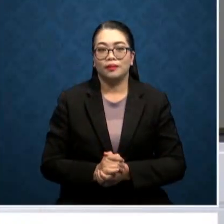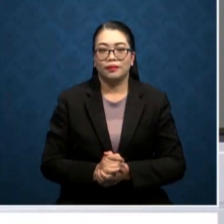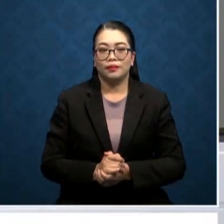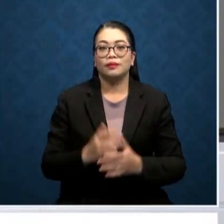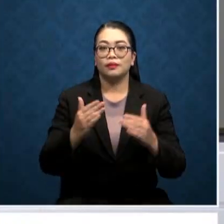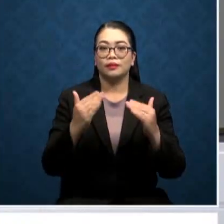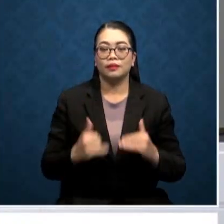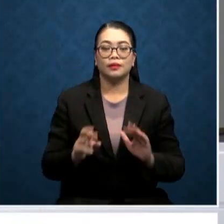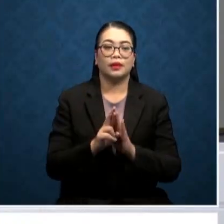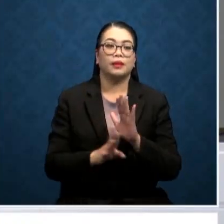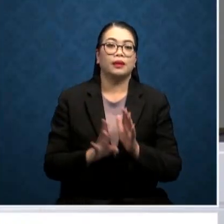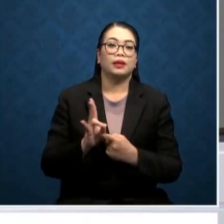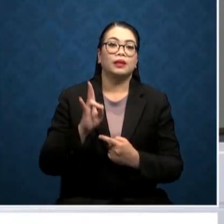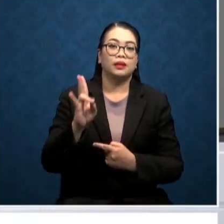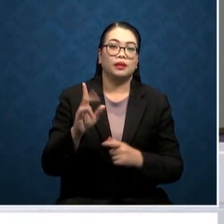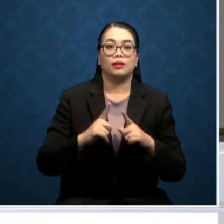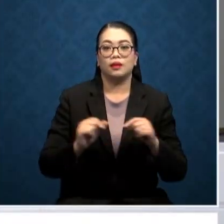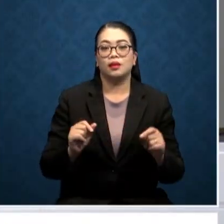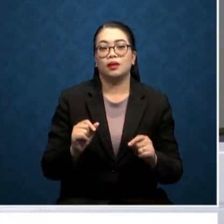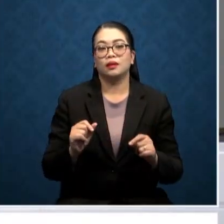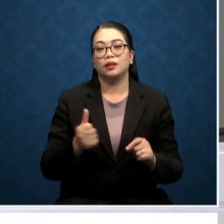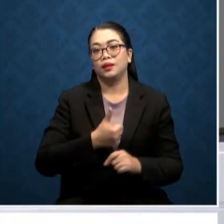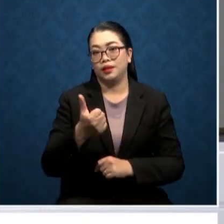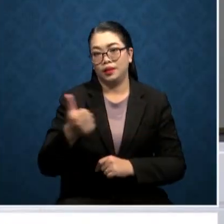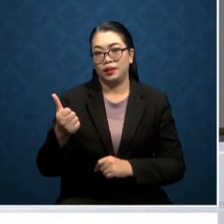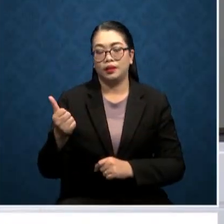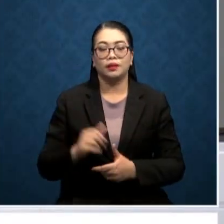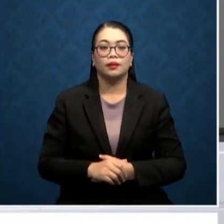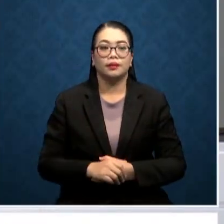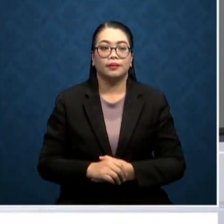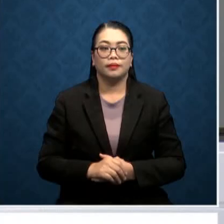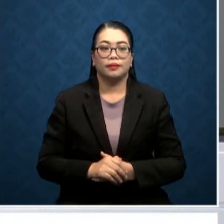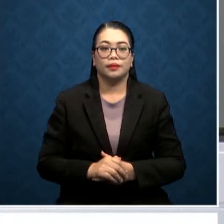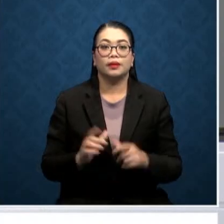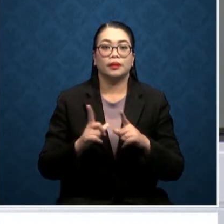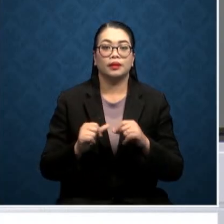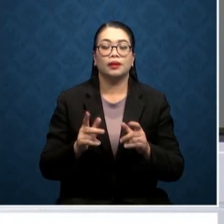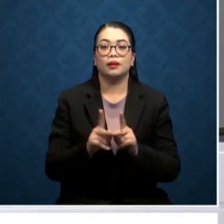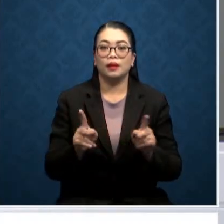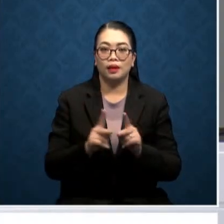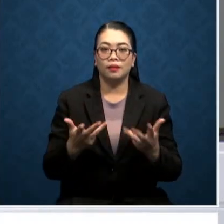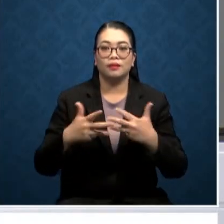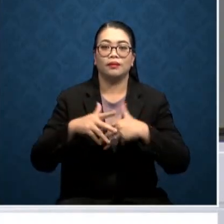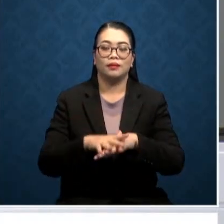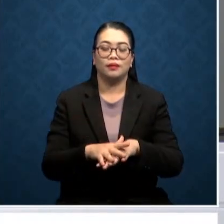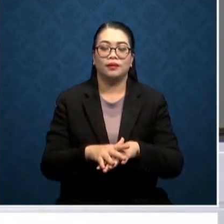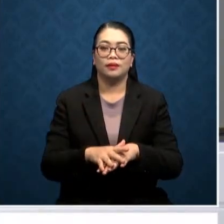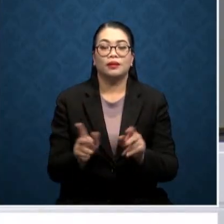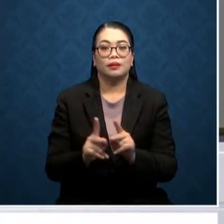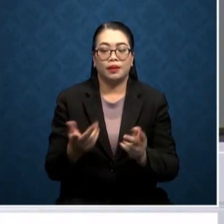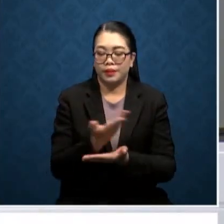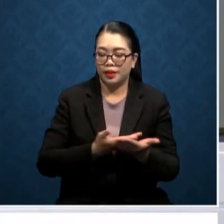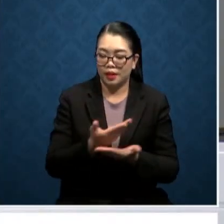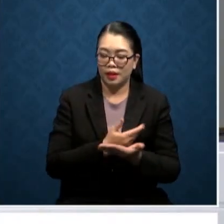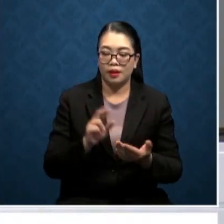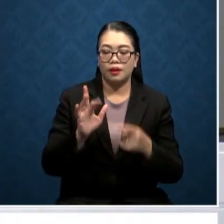ต่อไปก็เป็นระเบียบวาระที่7เรื่องอื่นๆเรื่องตั้งกรรมธิการร่วมกันเพื่อพิจารณาร่างบัญ